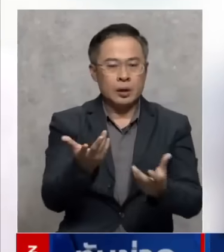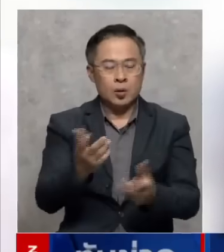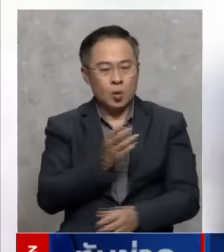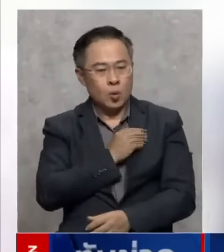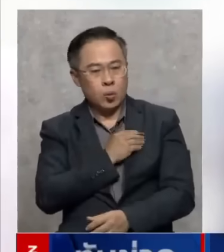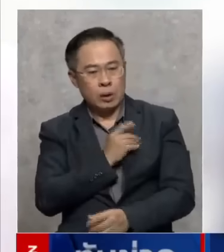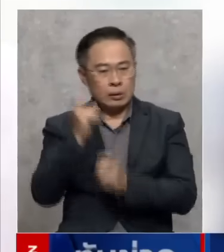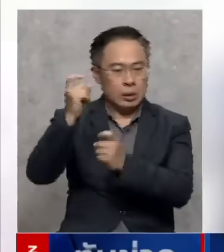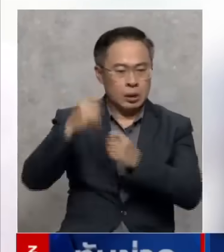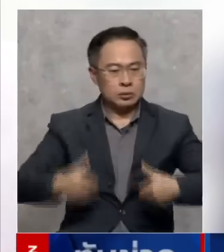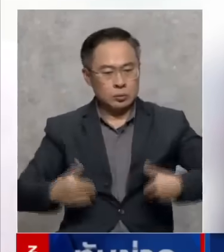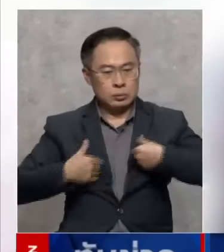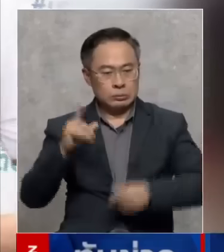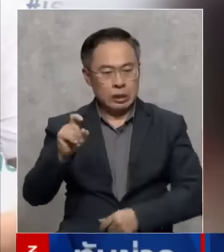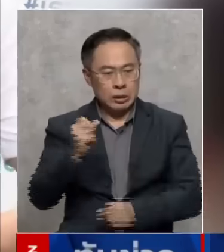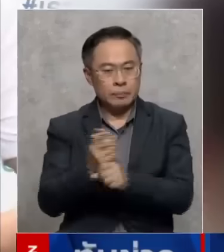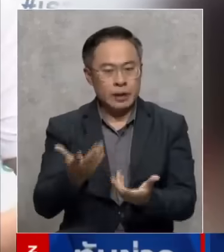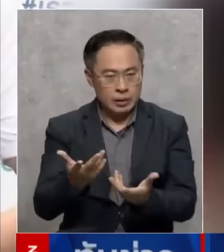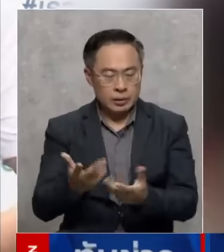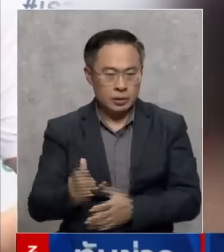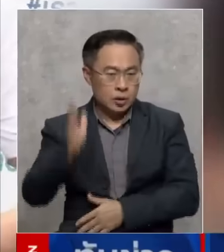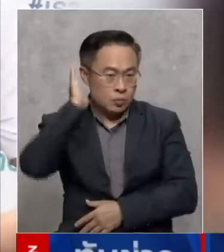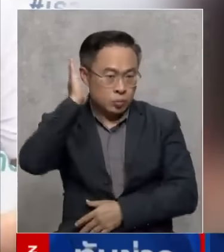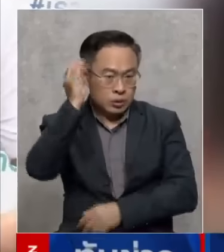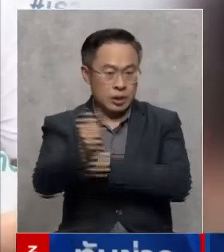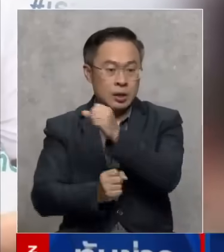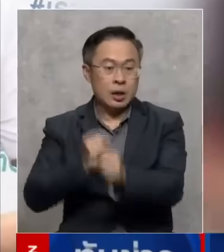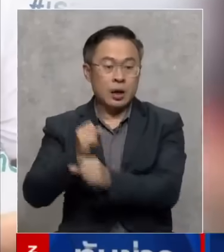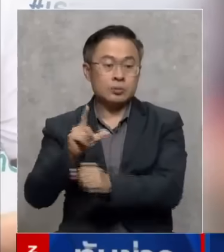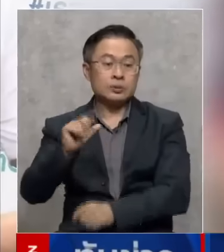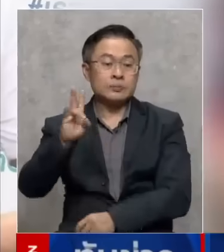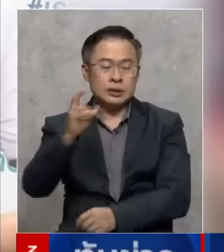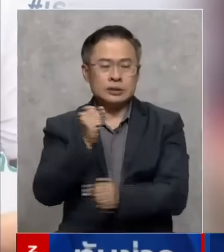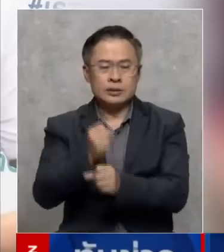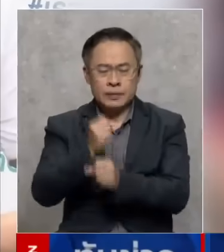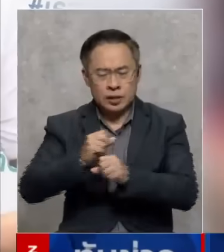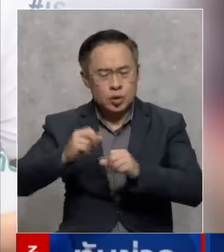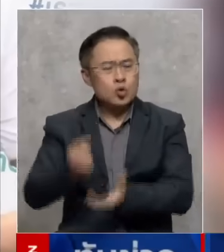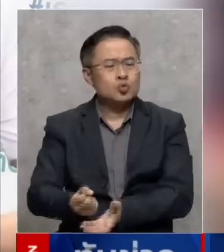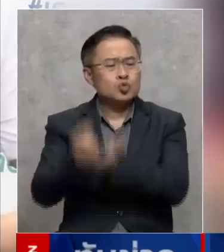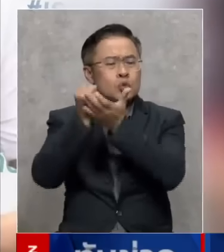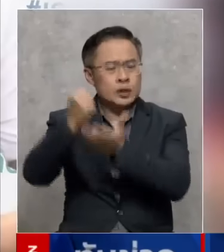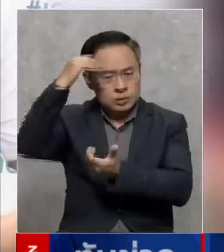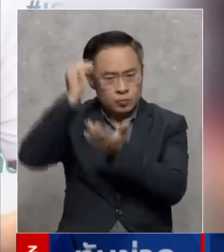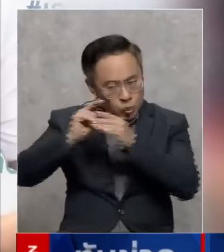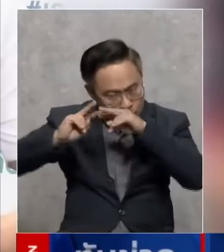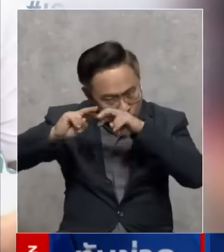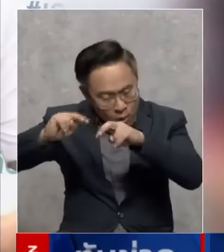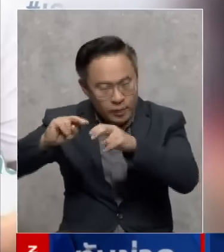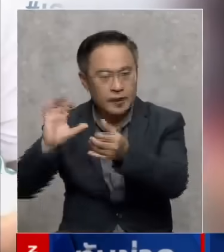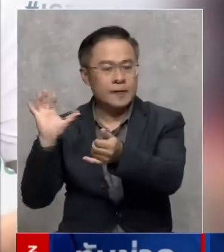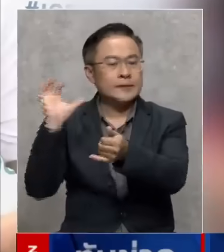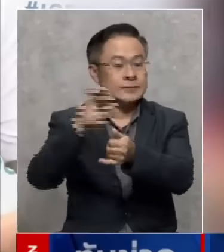ต้องรอดหลังจากที่ชายคนนี้ครับอายุ 27ปีทำงานเป็นสายให้กับตำรวจจนจับกุมผู้ต้องหายาเสพติดนะครับ